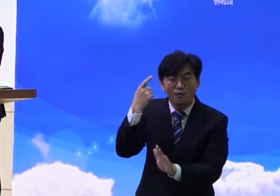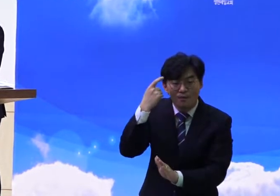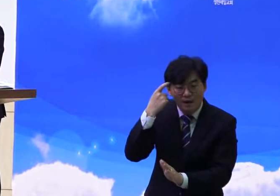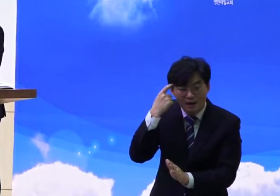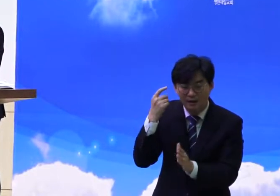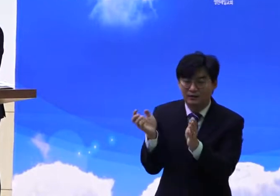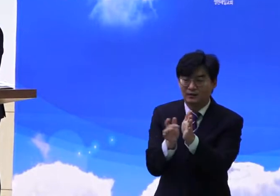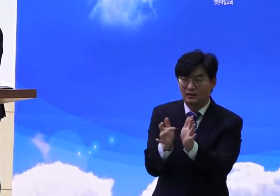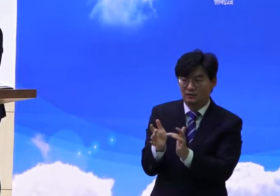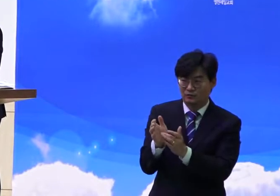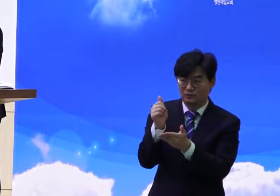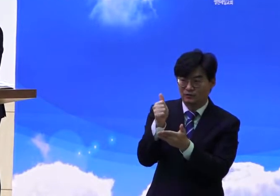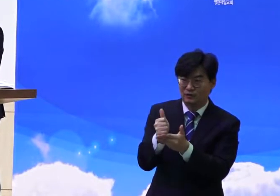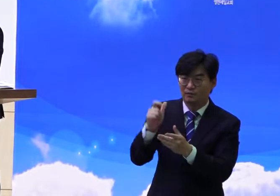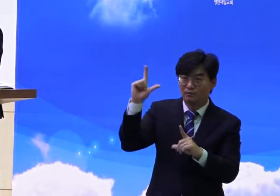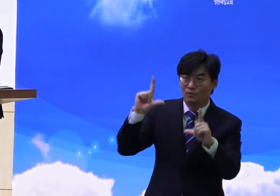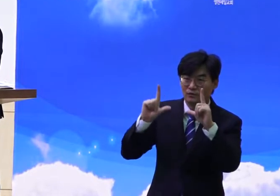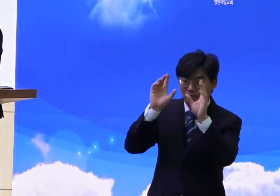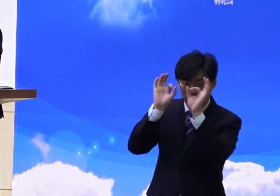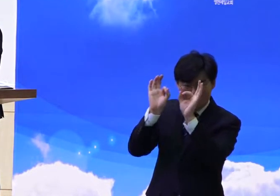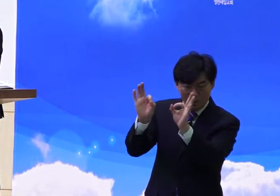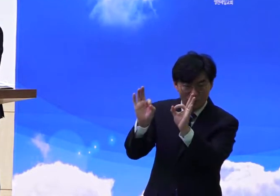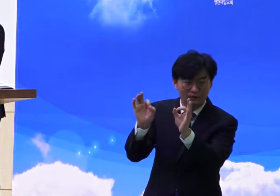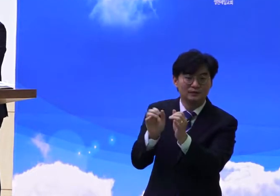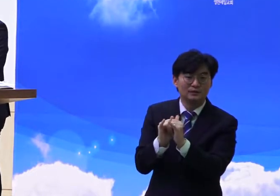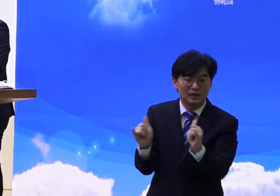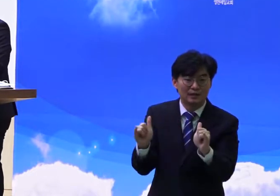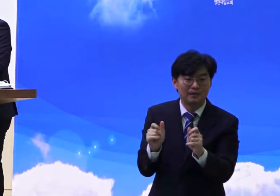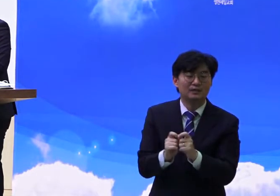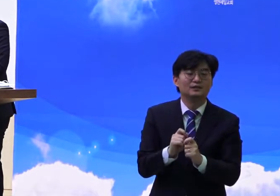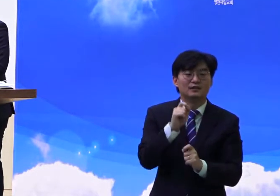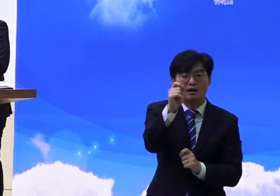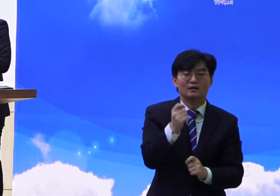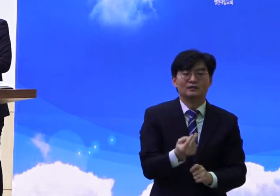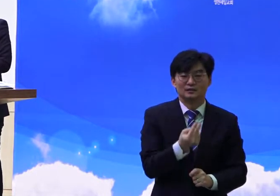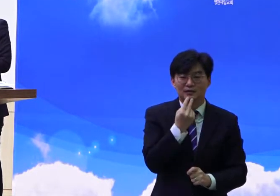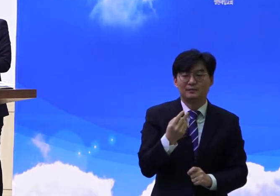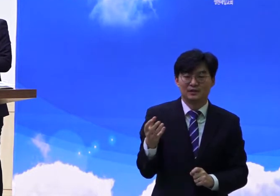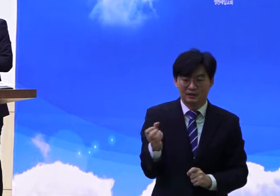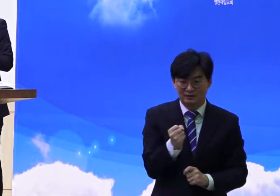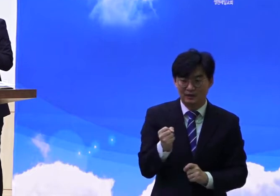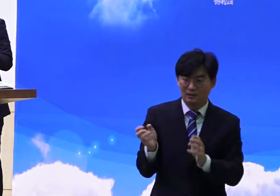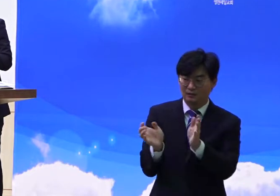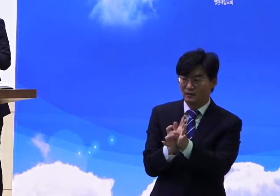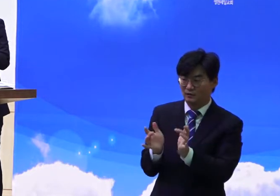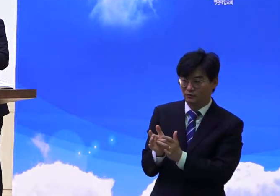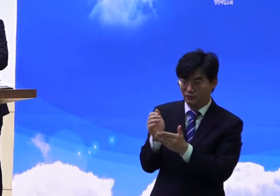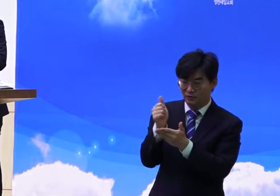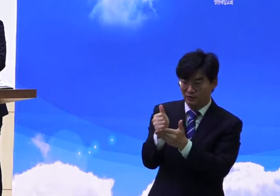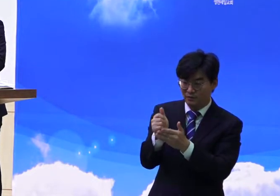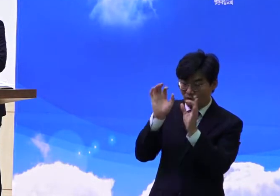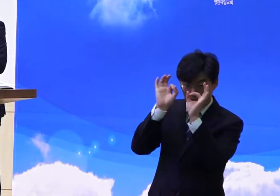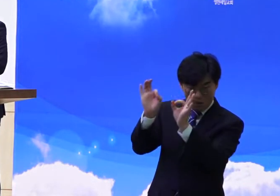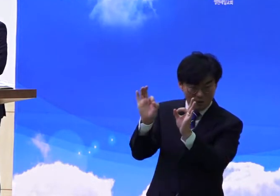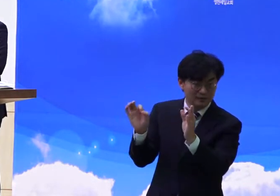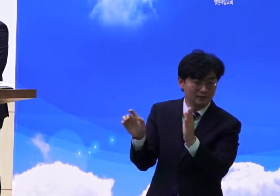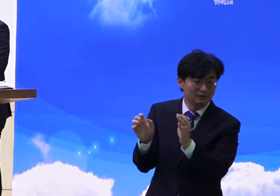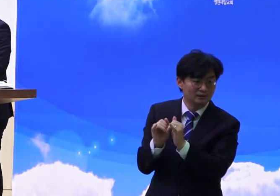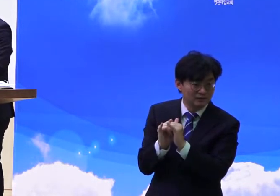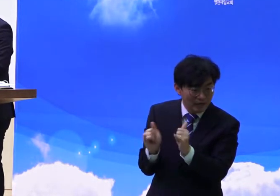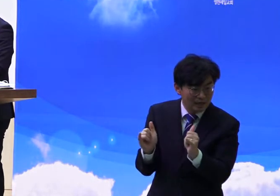것이다. 그 사람이 살 것이다. 예수 그리스도를 믿는 사람이 살아날 것이다. 이것이 예수님 말씀하신